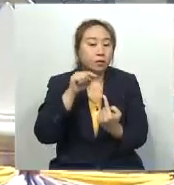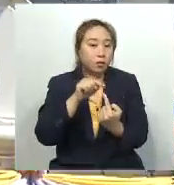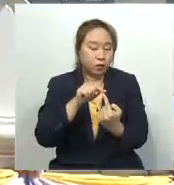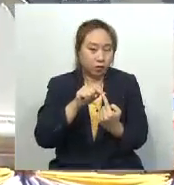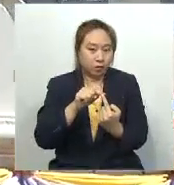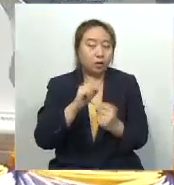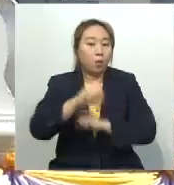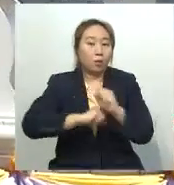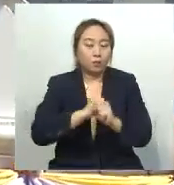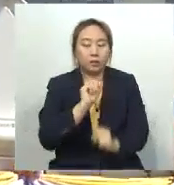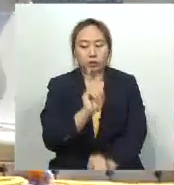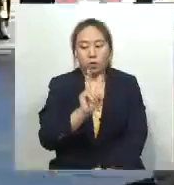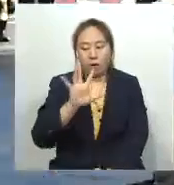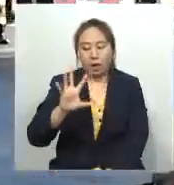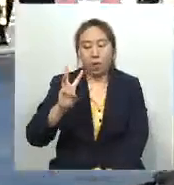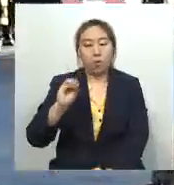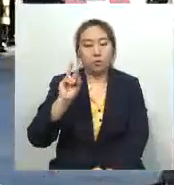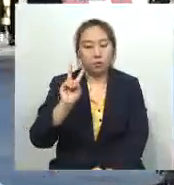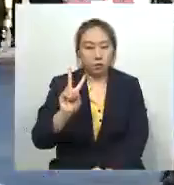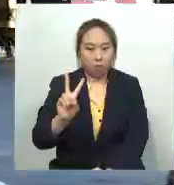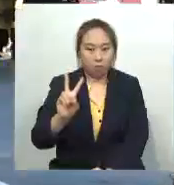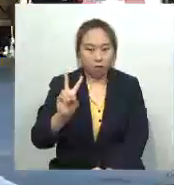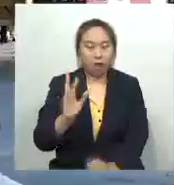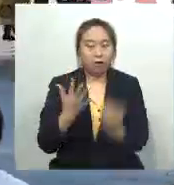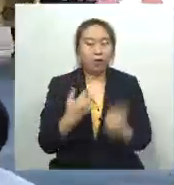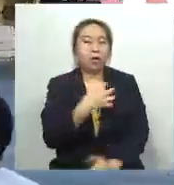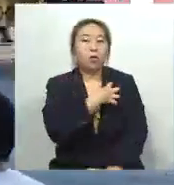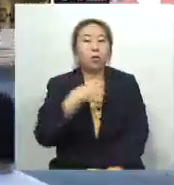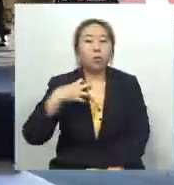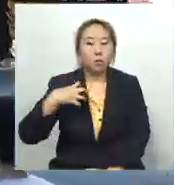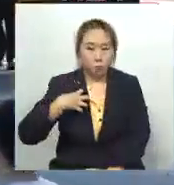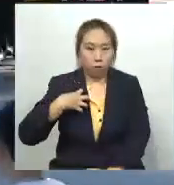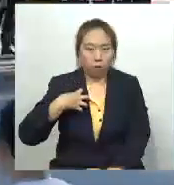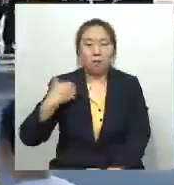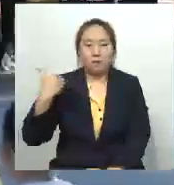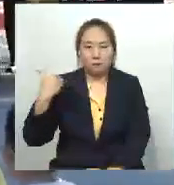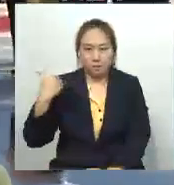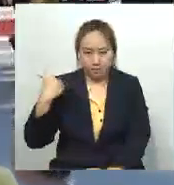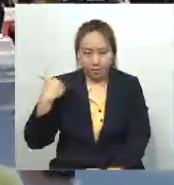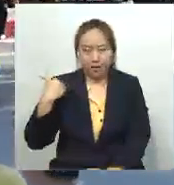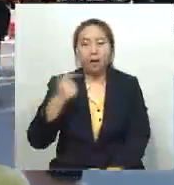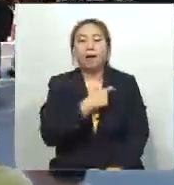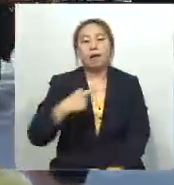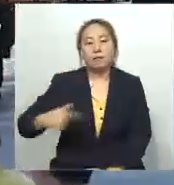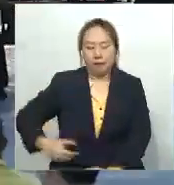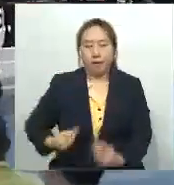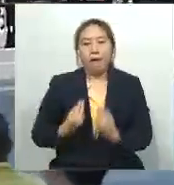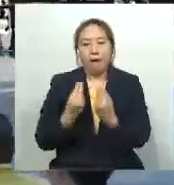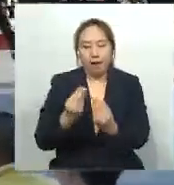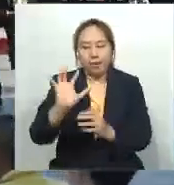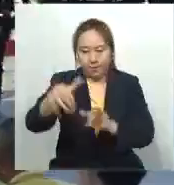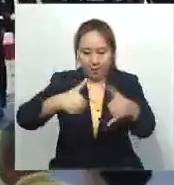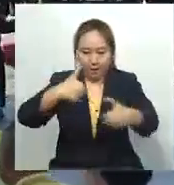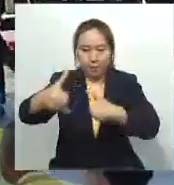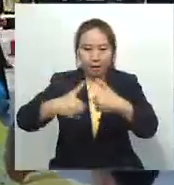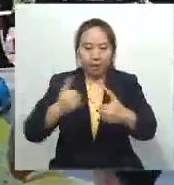มราชาภิเษกพุทธศักราช2562คณะทูตานุทูตได้รับพระราชทานพระราชานุญาตเข้าร่วมพระราชพิ